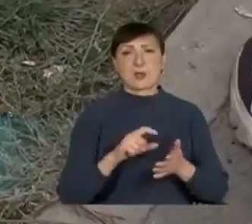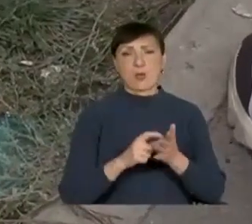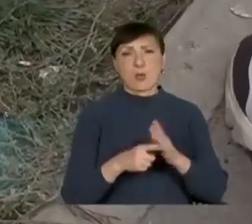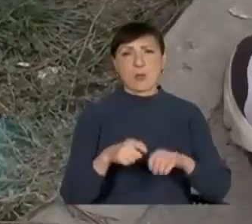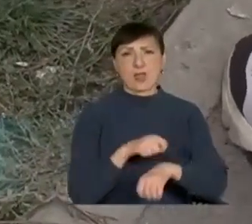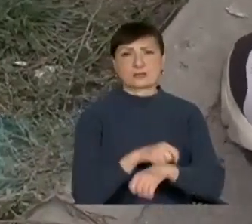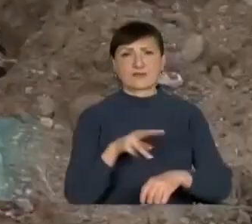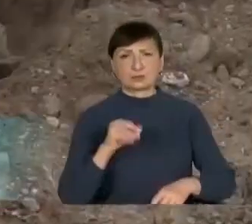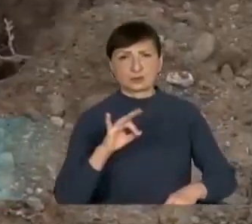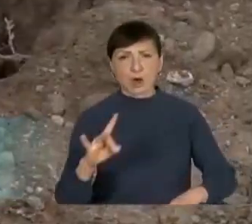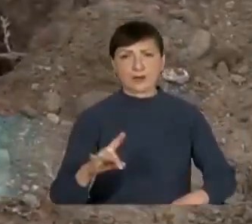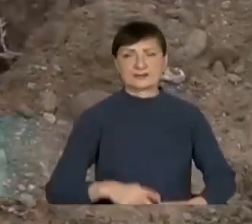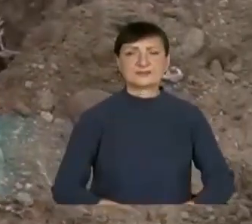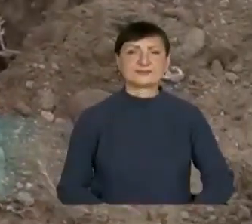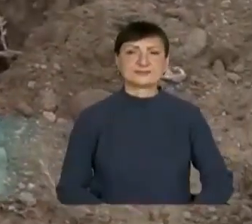мусора.